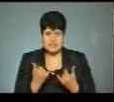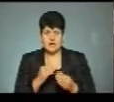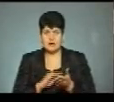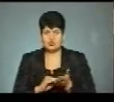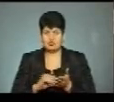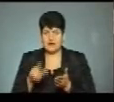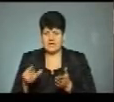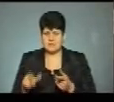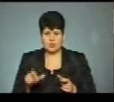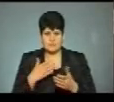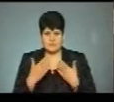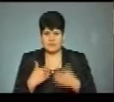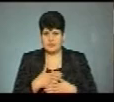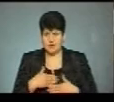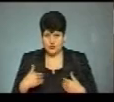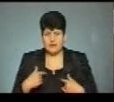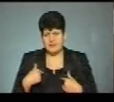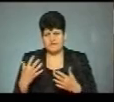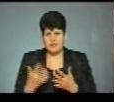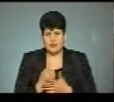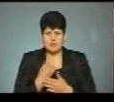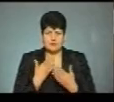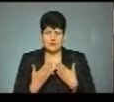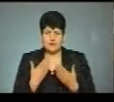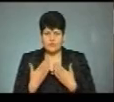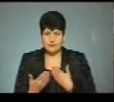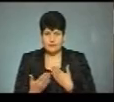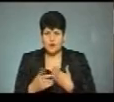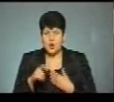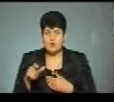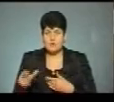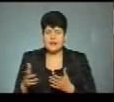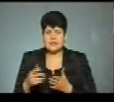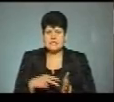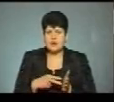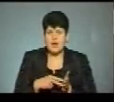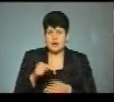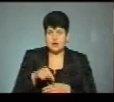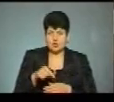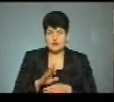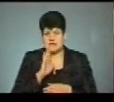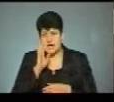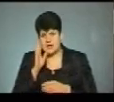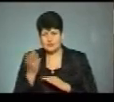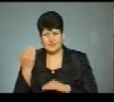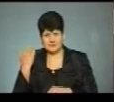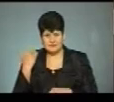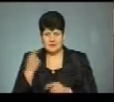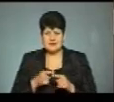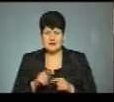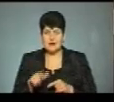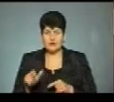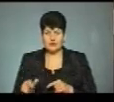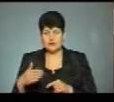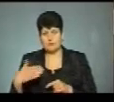дуже хочуть спілкуватися, але нам все ж таки вдалося поспілкуватися з людьми, які стояли тут від ранку раніше. Це люди з